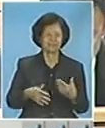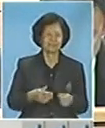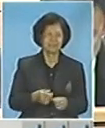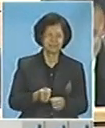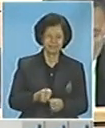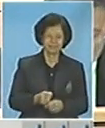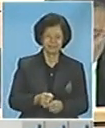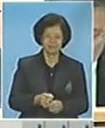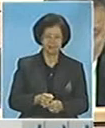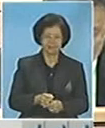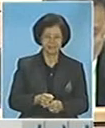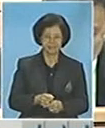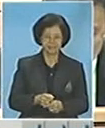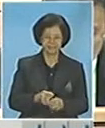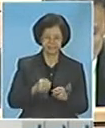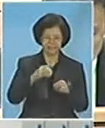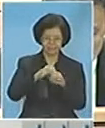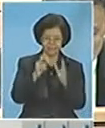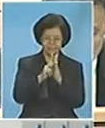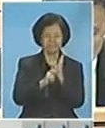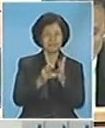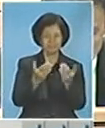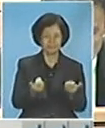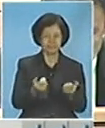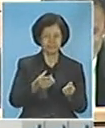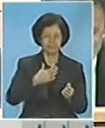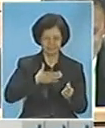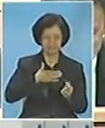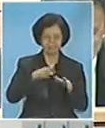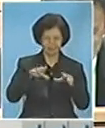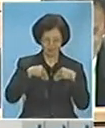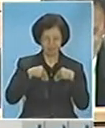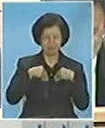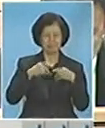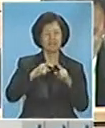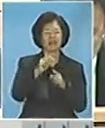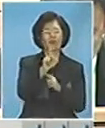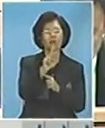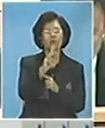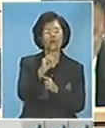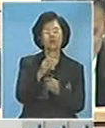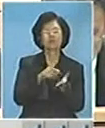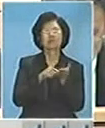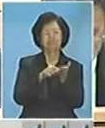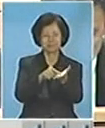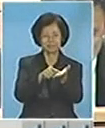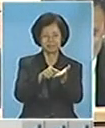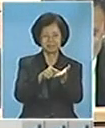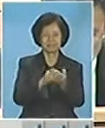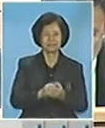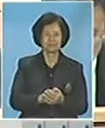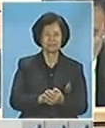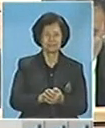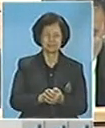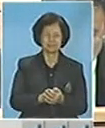านว่าในกฎหมายฉบับนี้นั้นผมเห็นด้วยที่คณะรัฐมนตรีเสนอมาและผมก็เ